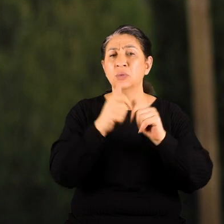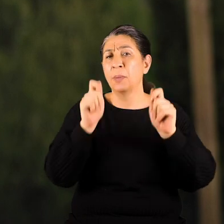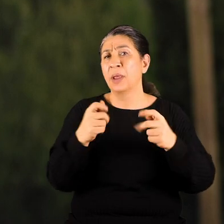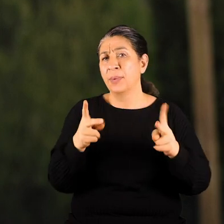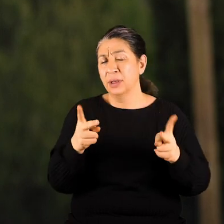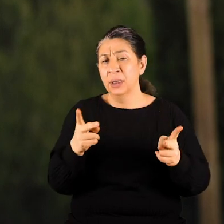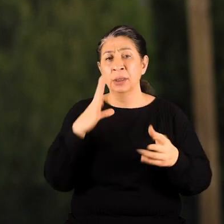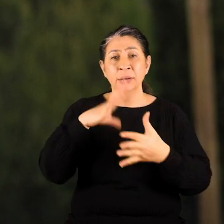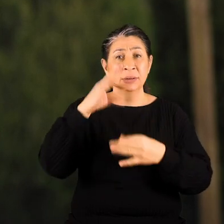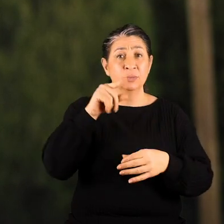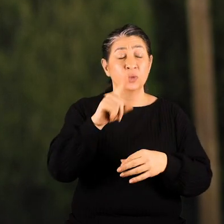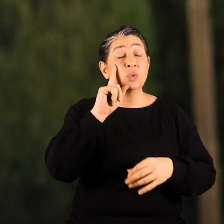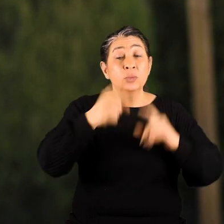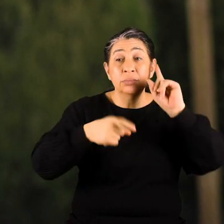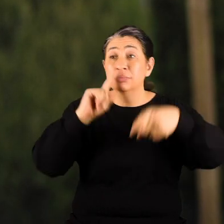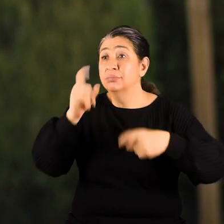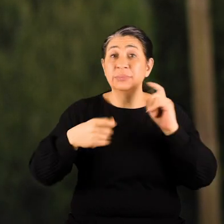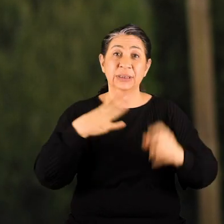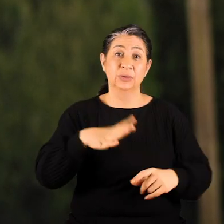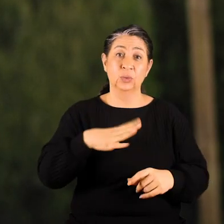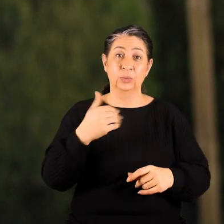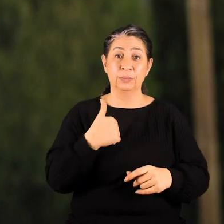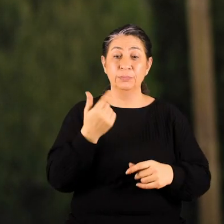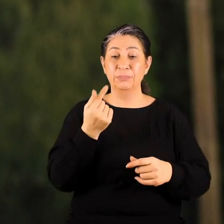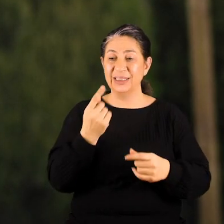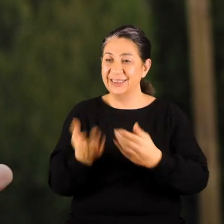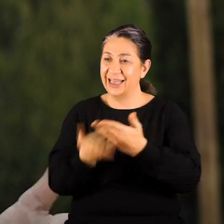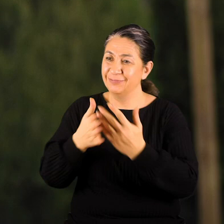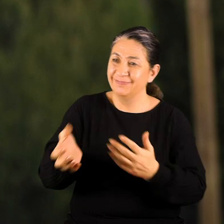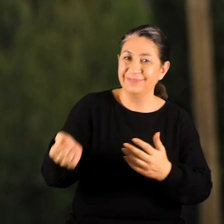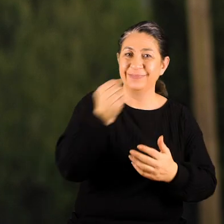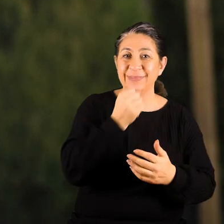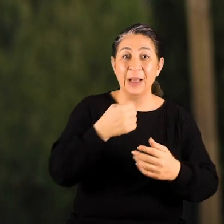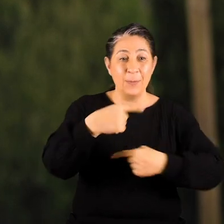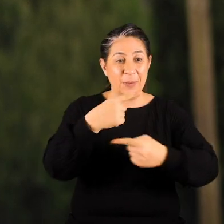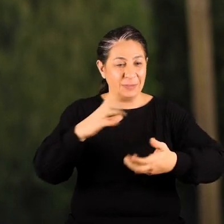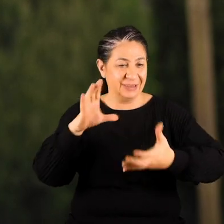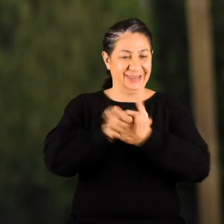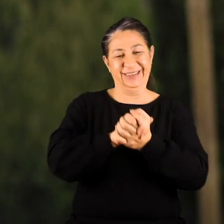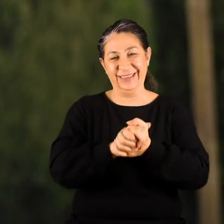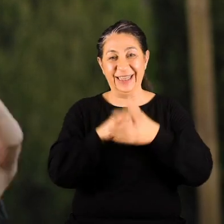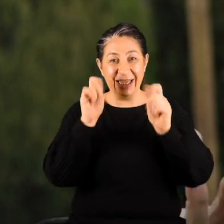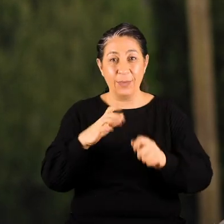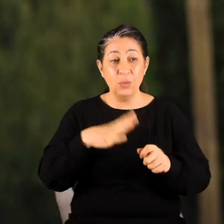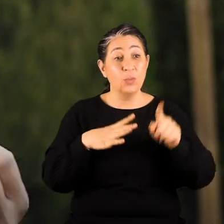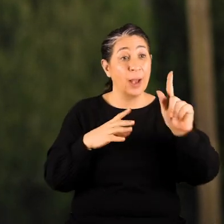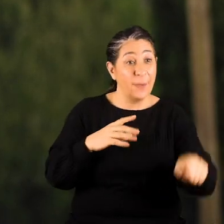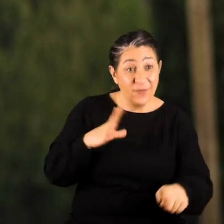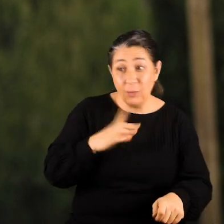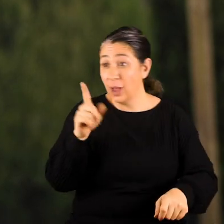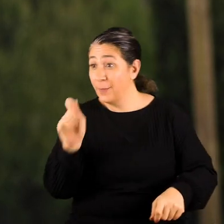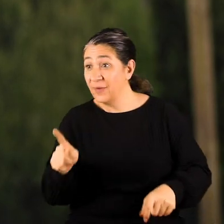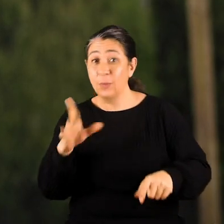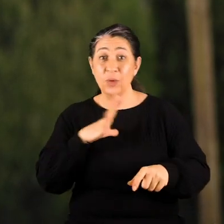yapılabilecek. İnsanların bunu keşfetmesini istiyorum. Biraz elinden tutmak istiyorum. Birbirimizin elinden tutalım istiyorum. Bunu yapan var, şunu yapan